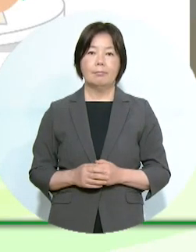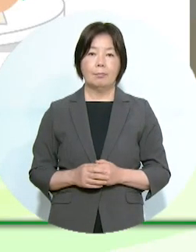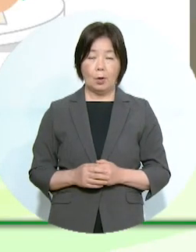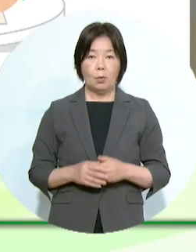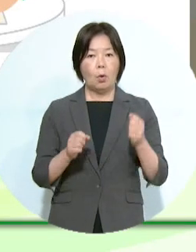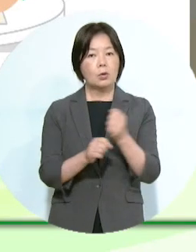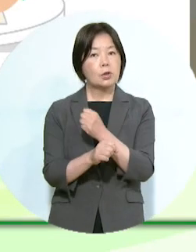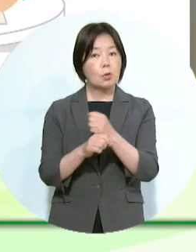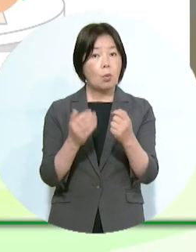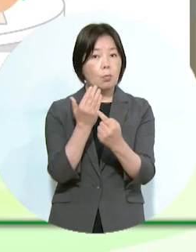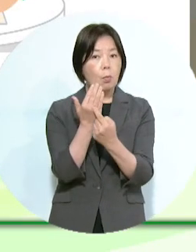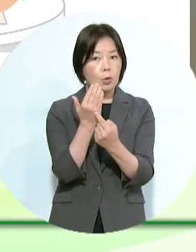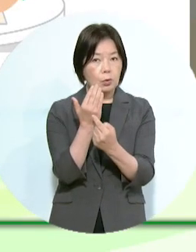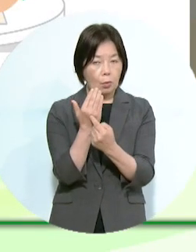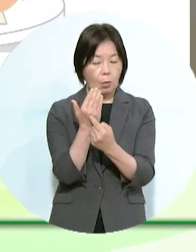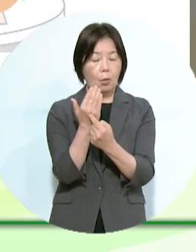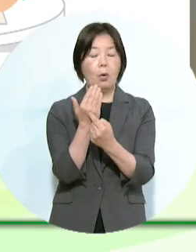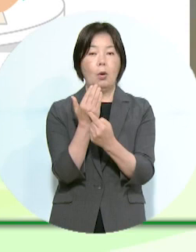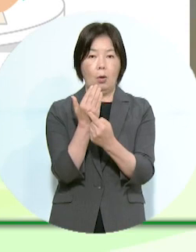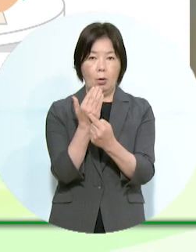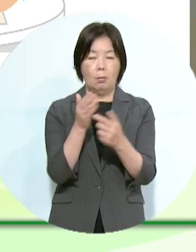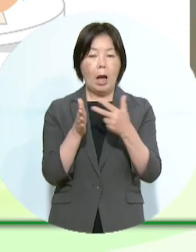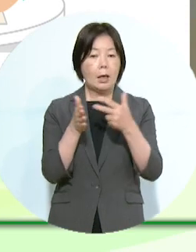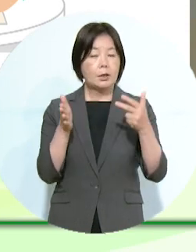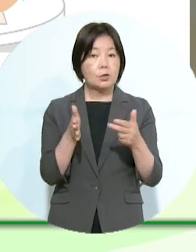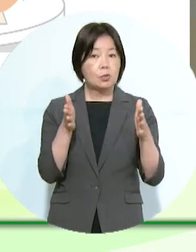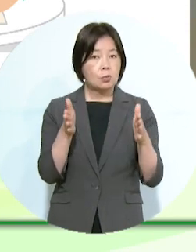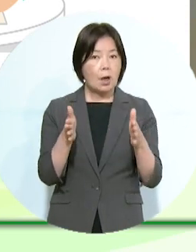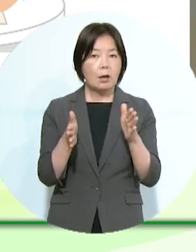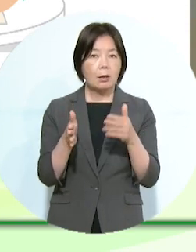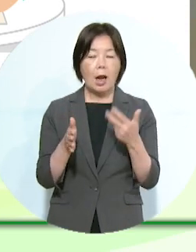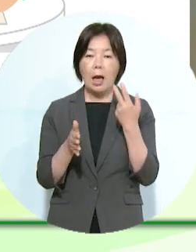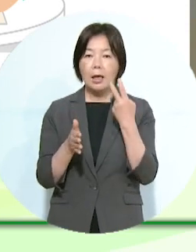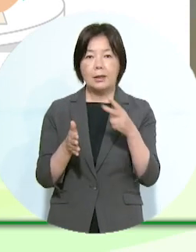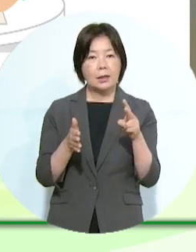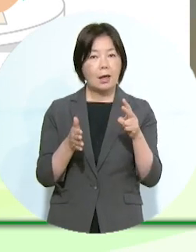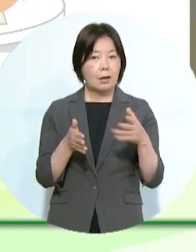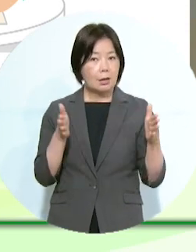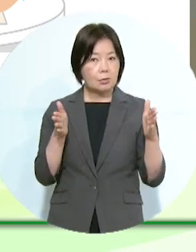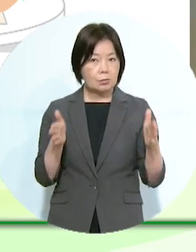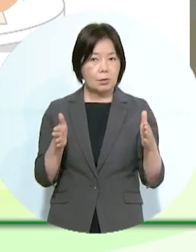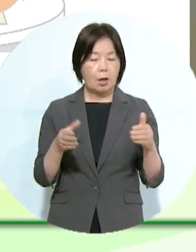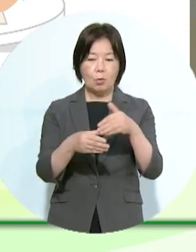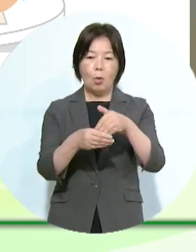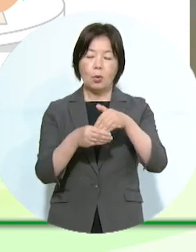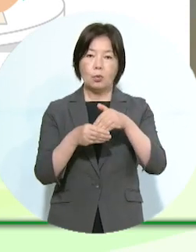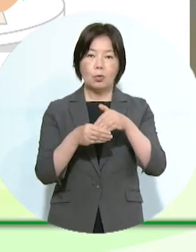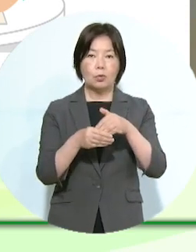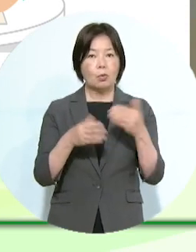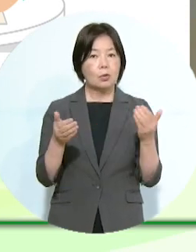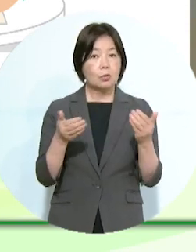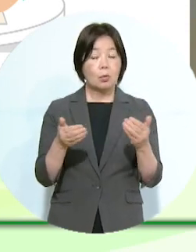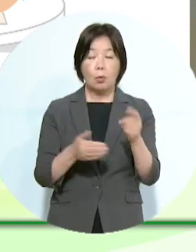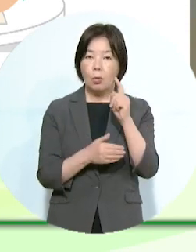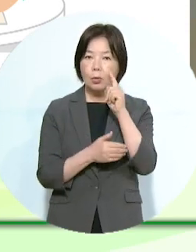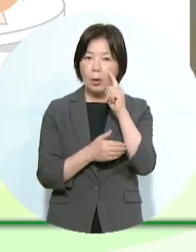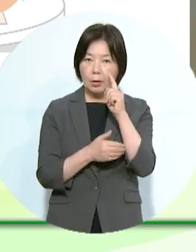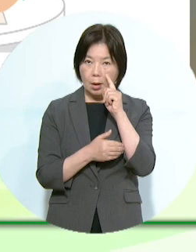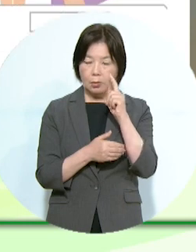この事業のポイントは、1週間から2ヶ月間の有給のトライアル就業であること。